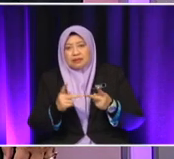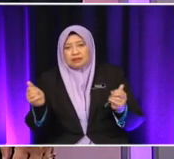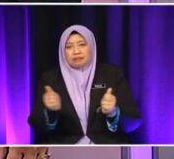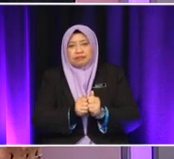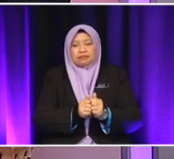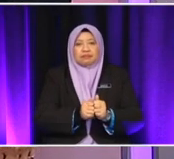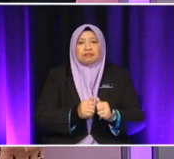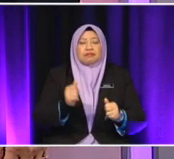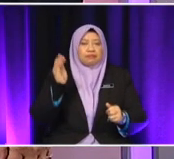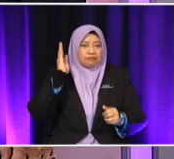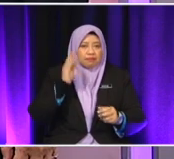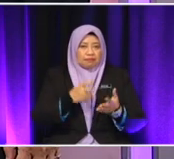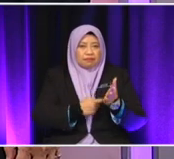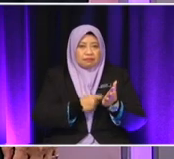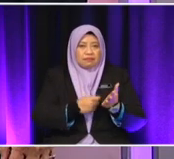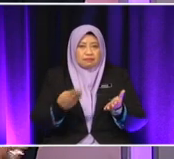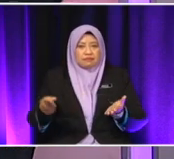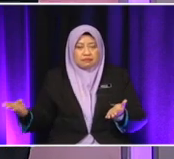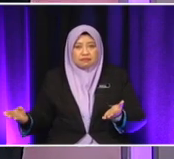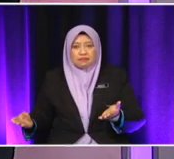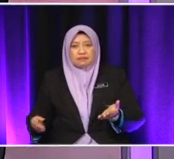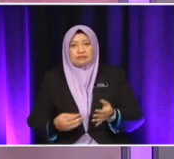itu apabila harga barang meningkat